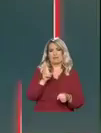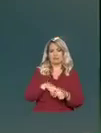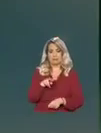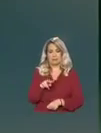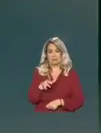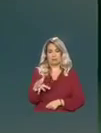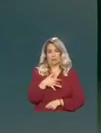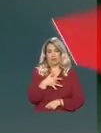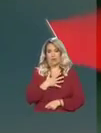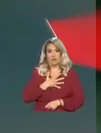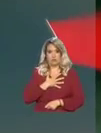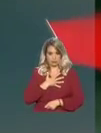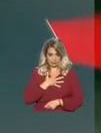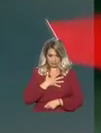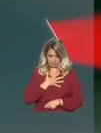μαζί.